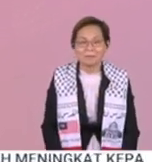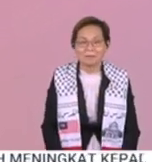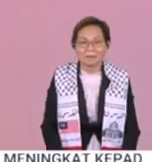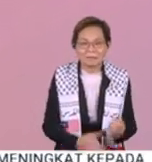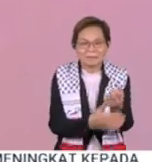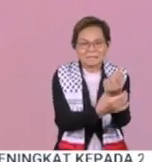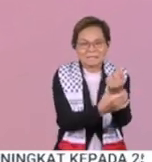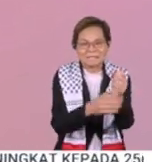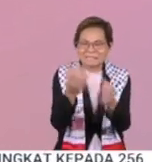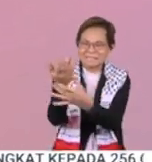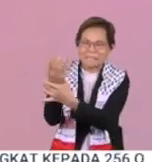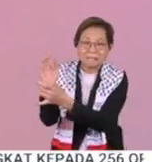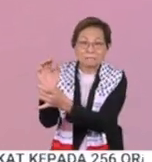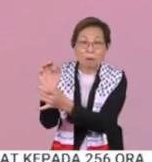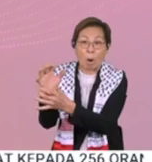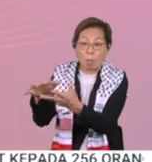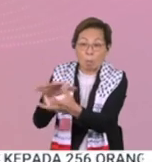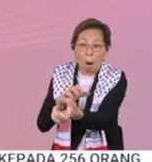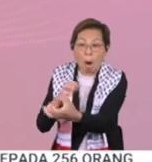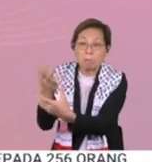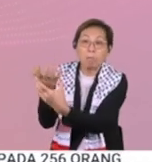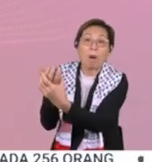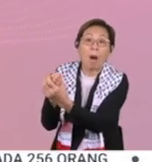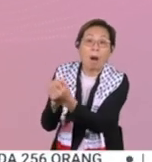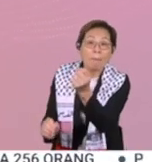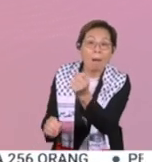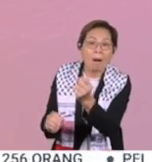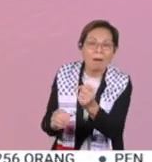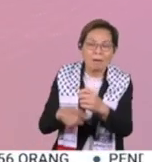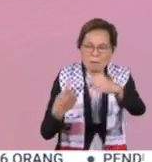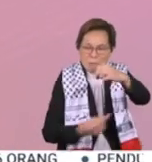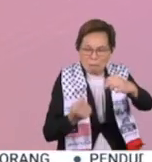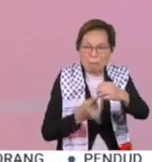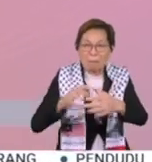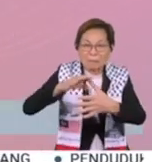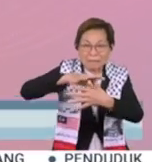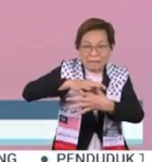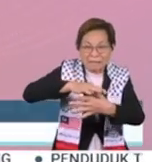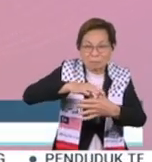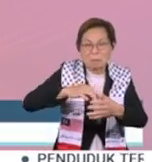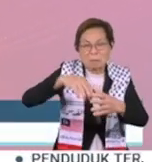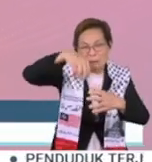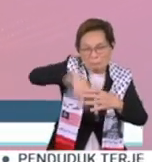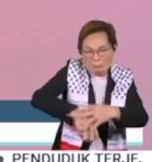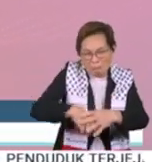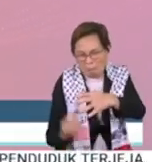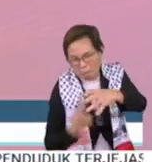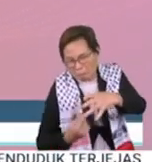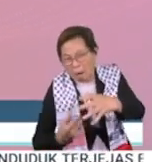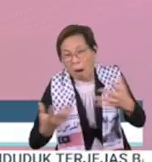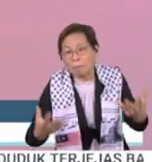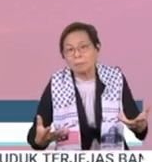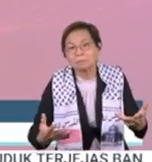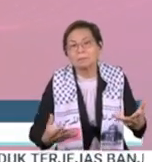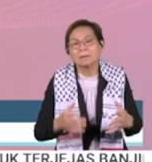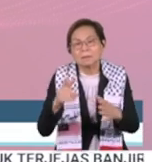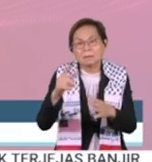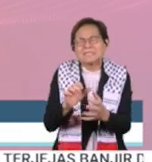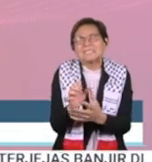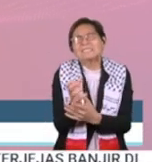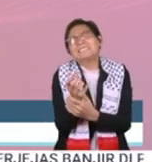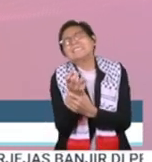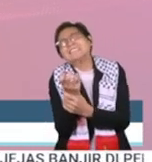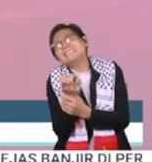Pergelangan tangan kanan seorang wanita hancur akibat tersepit di dalam mesin pengisar daging di Kertih Kemaman petang semalam. Sebelum itu, mangsa terpaksa